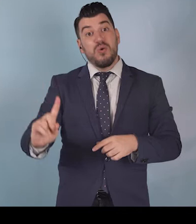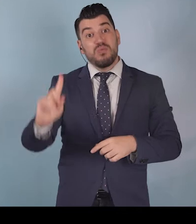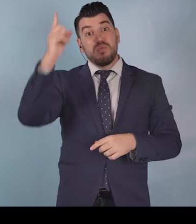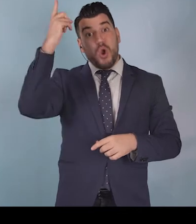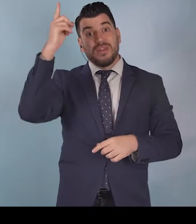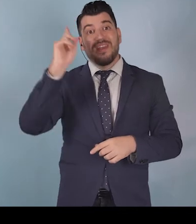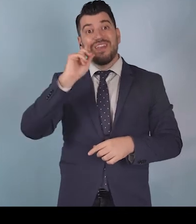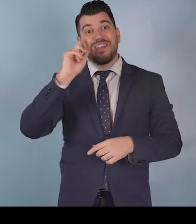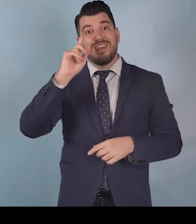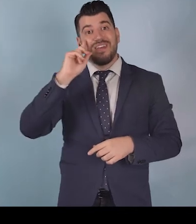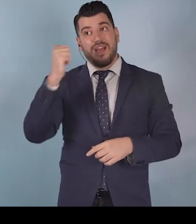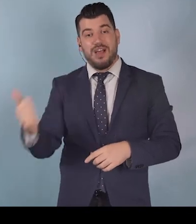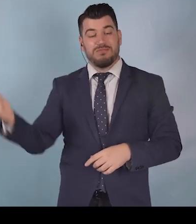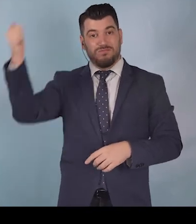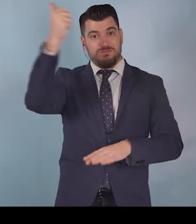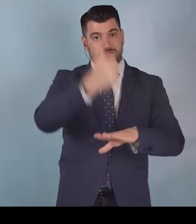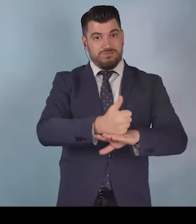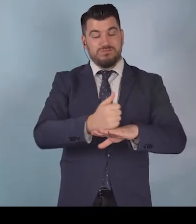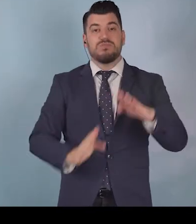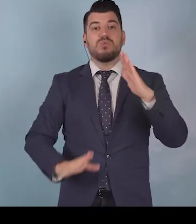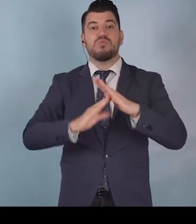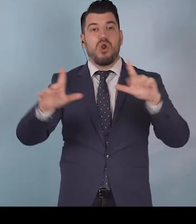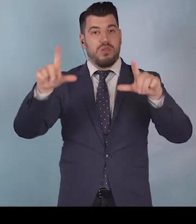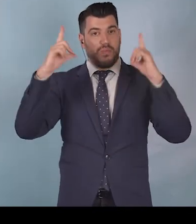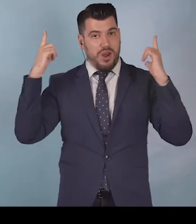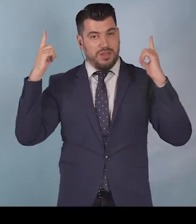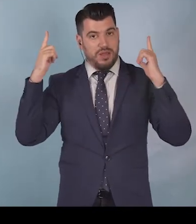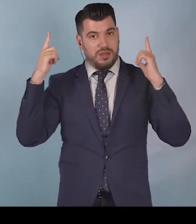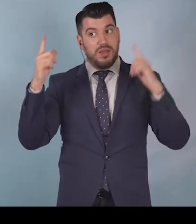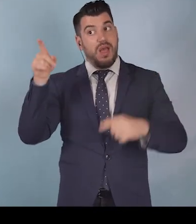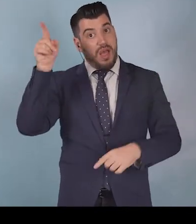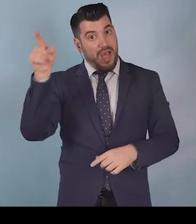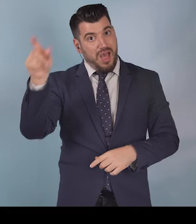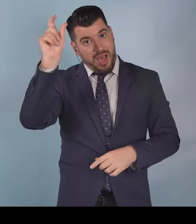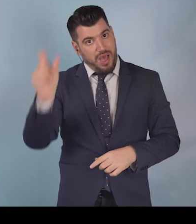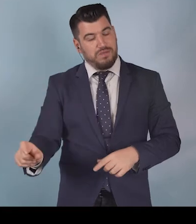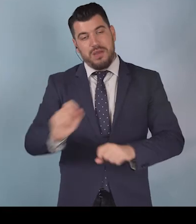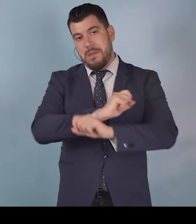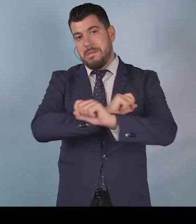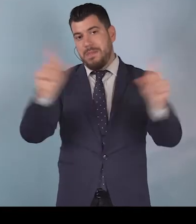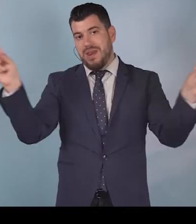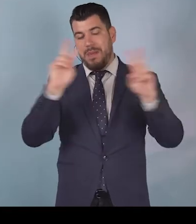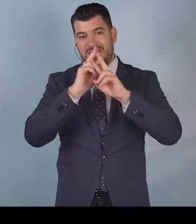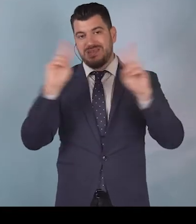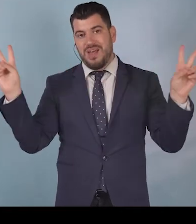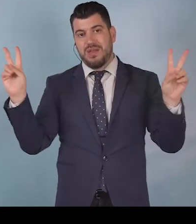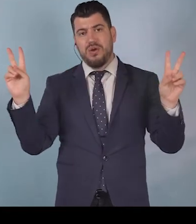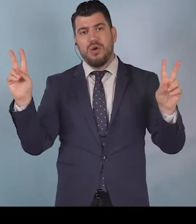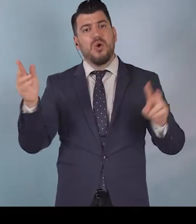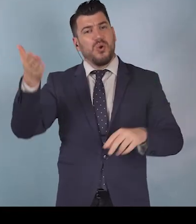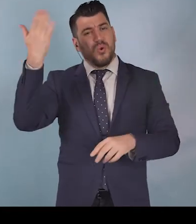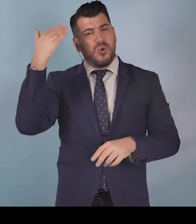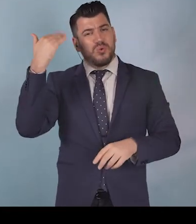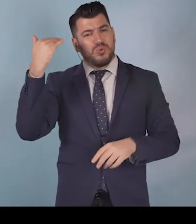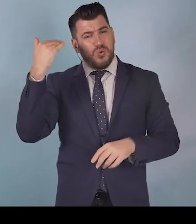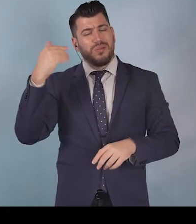και να προοδεύσουμε συνολικά. Άλλωστε, η πρόεδρος της Δημοκρατίας, που είναι η πρώτη γυναίκα